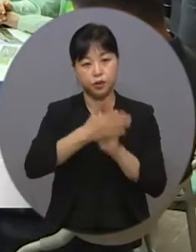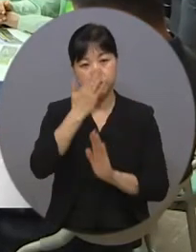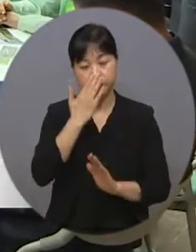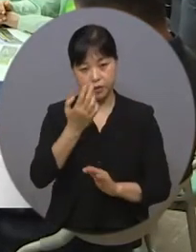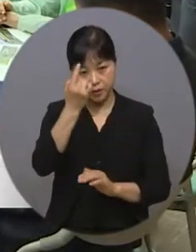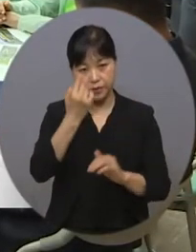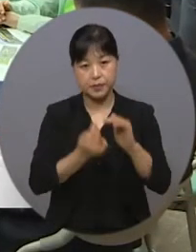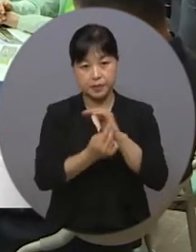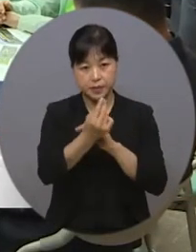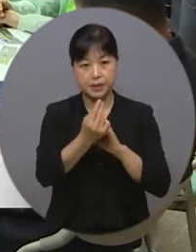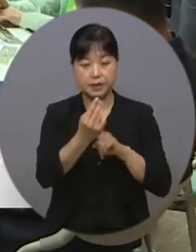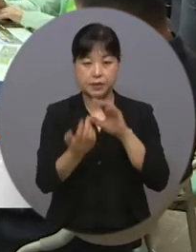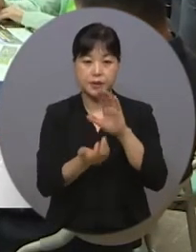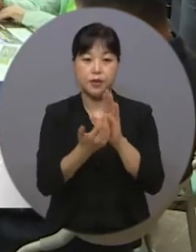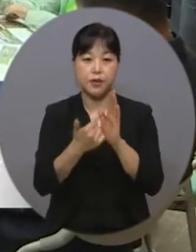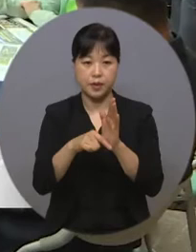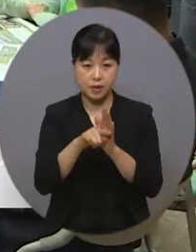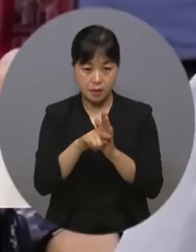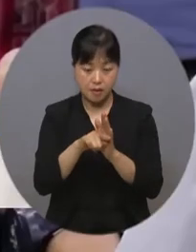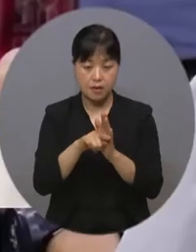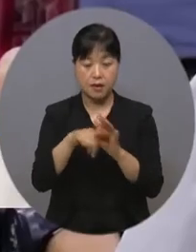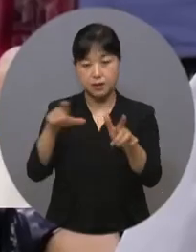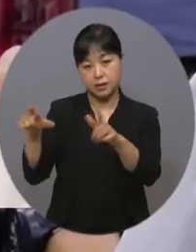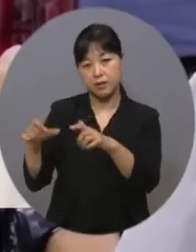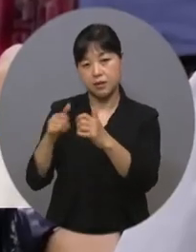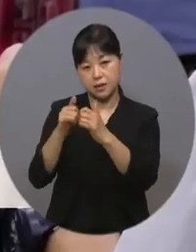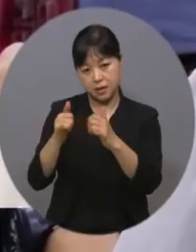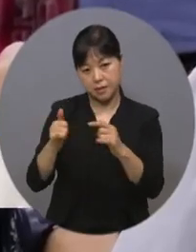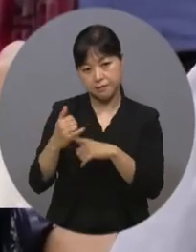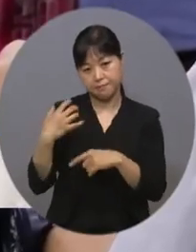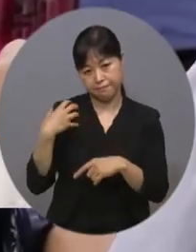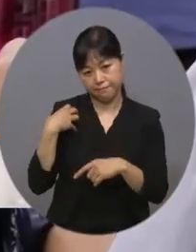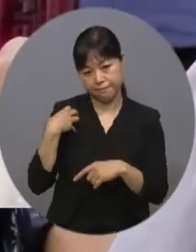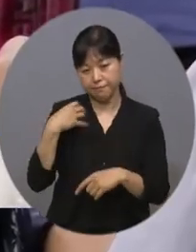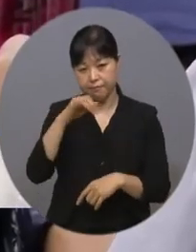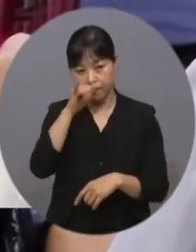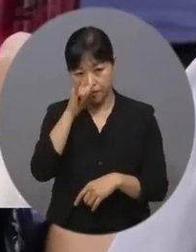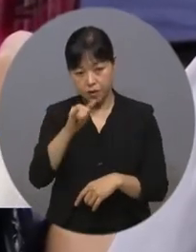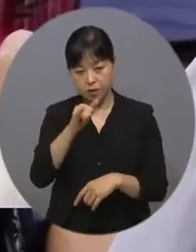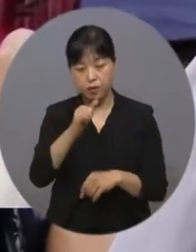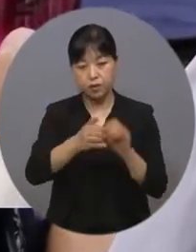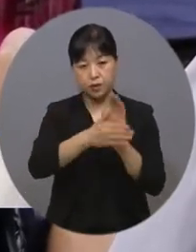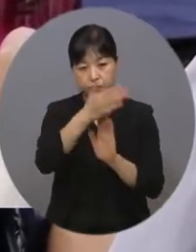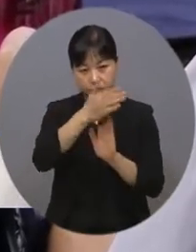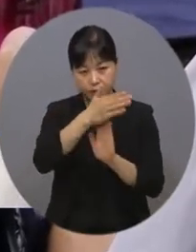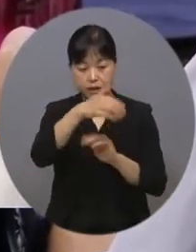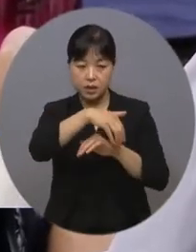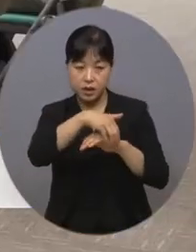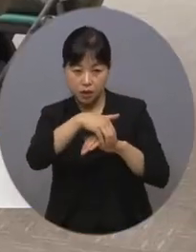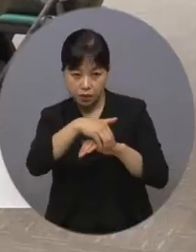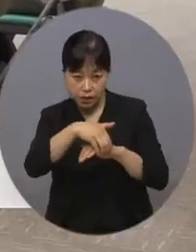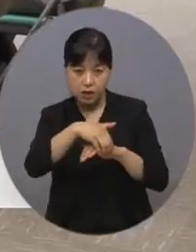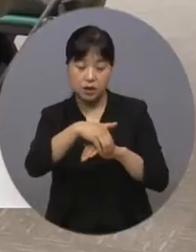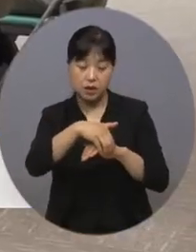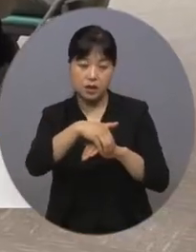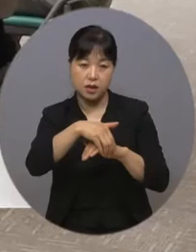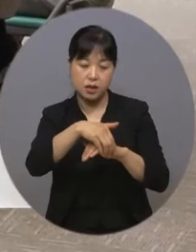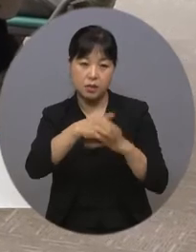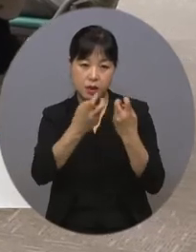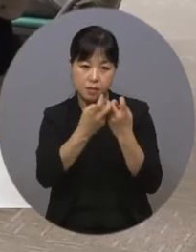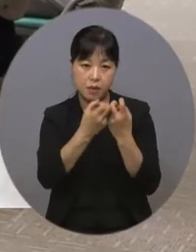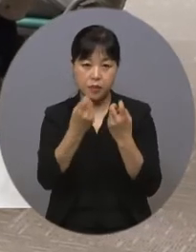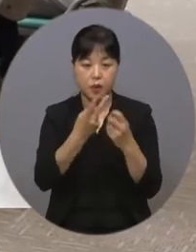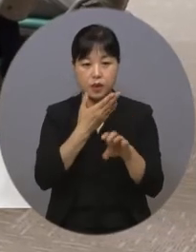비전 실현을 위해서는 주민이 주도하는 총체적인 도시 전략 접근과 타